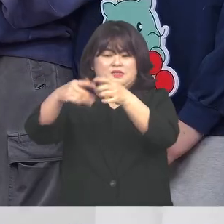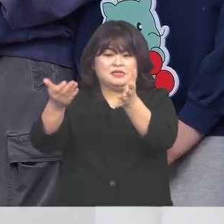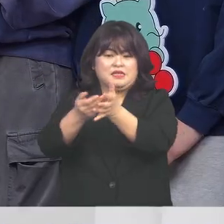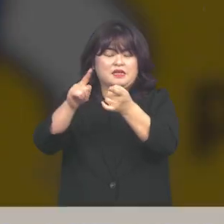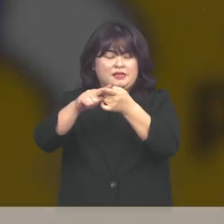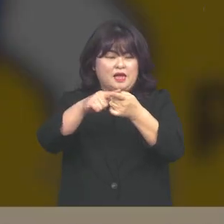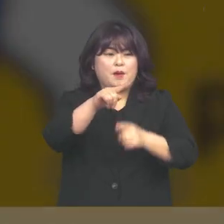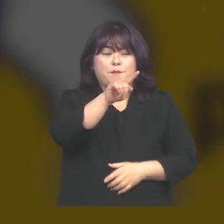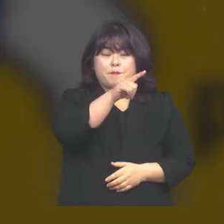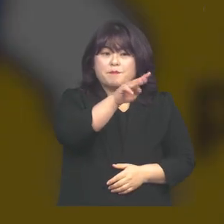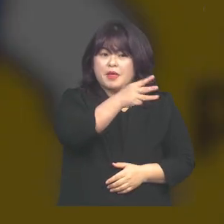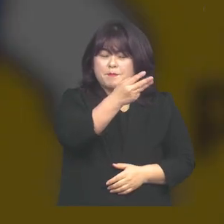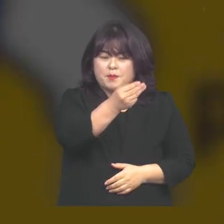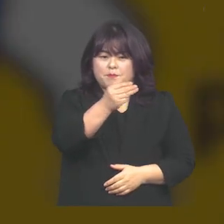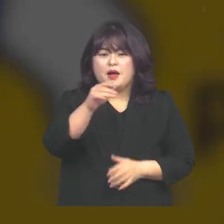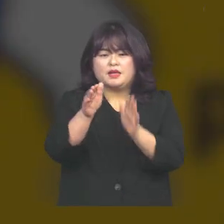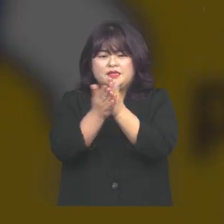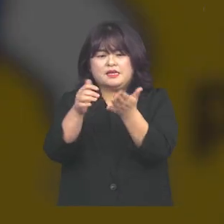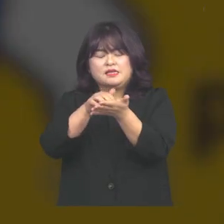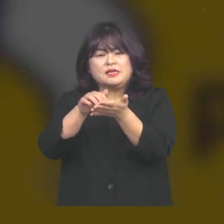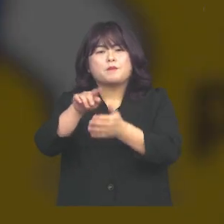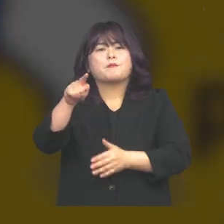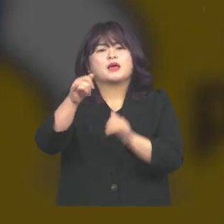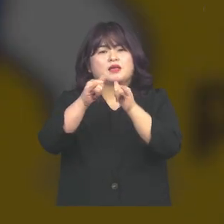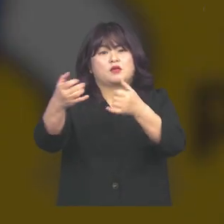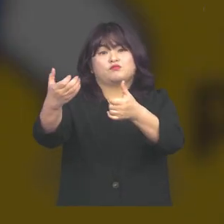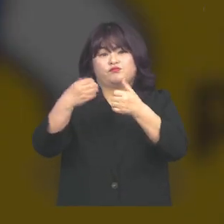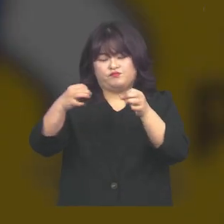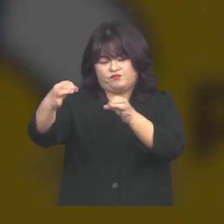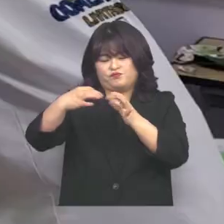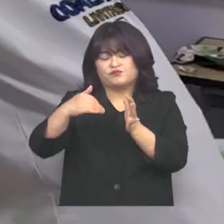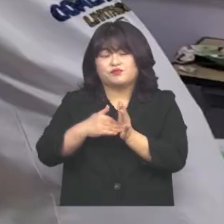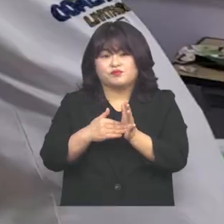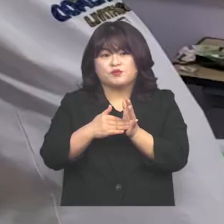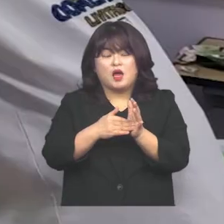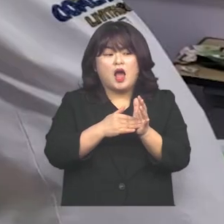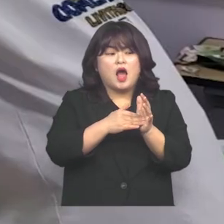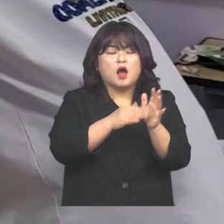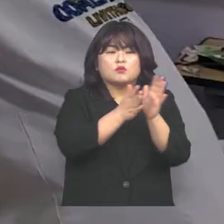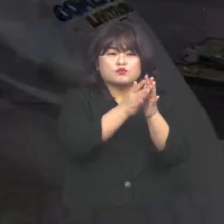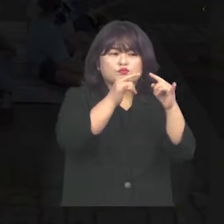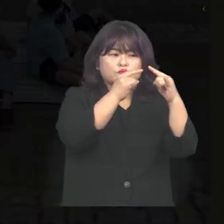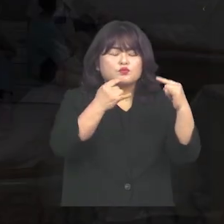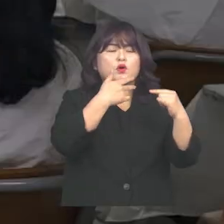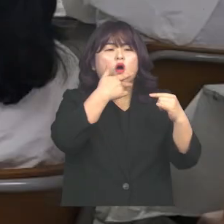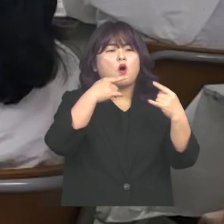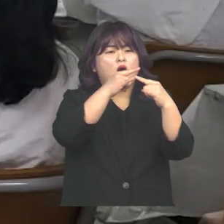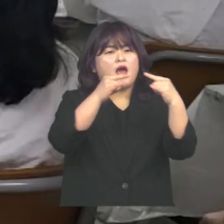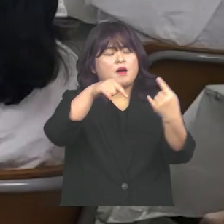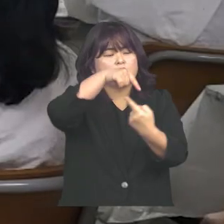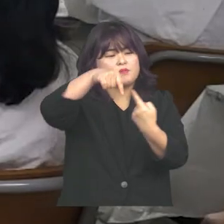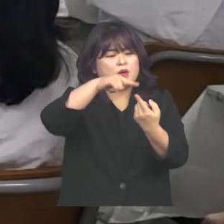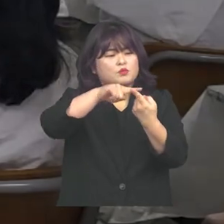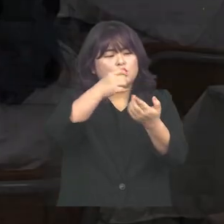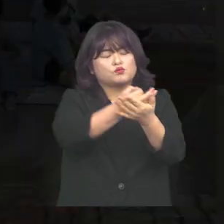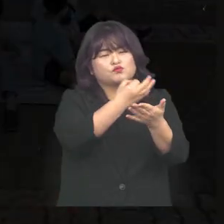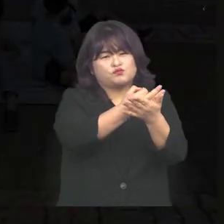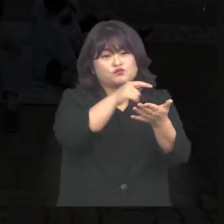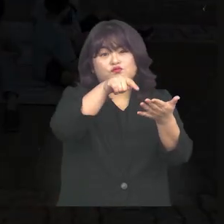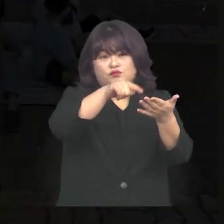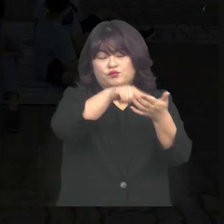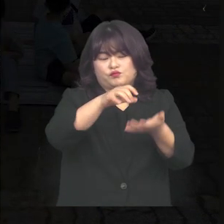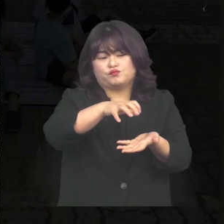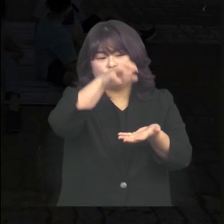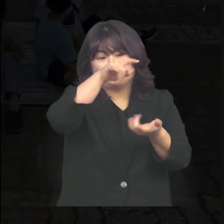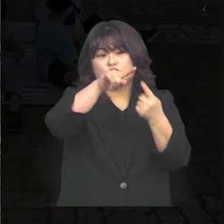기탁받았습니다. 성북도서관과 벌룬타스가 함께 운영한 어린이 대상 재능기부 프로그램인 세계시민 영어캠프 수익금으로